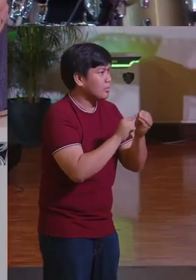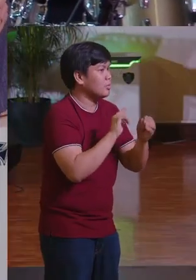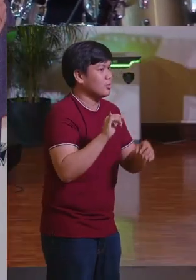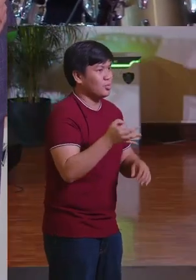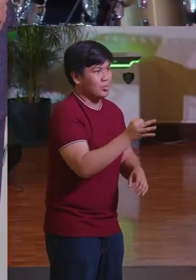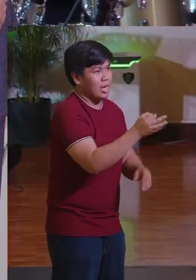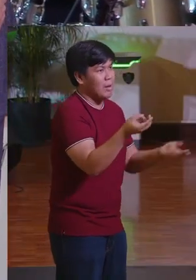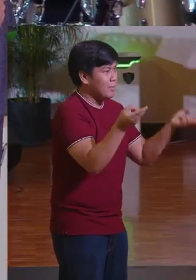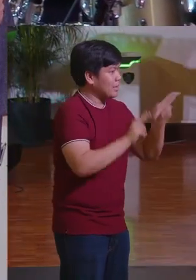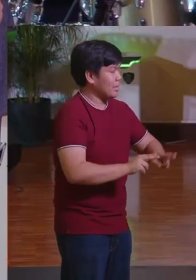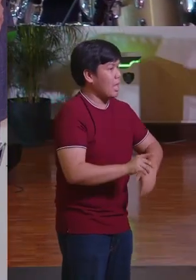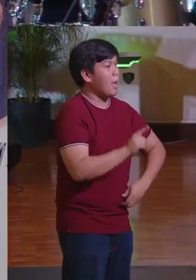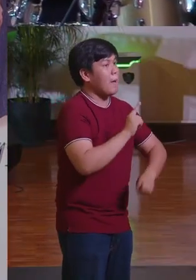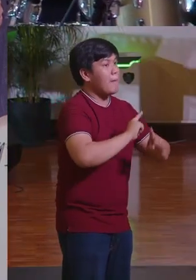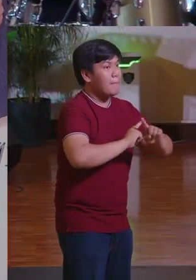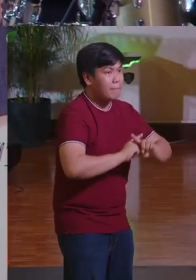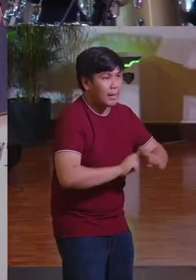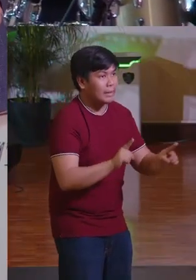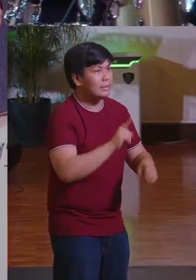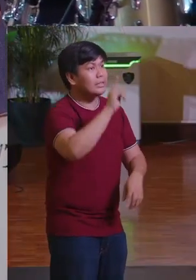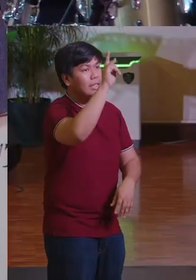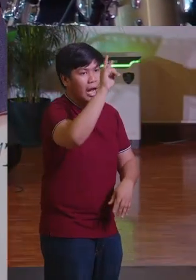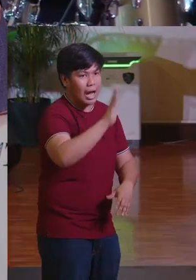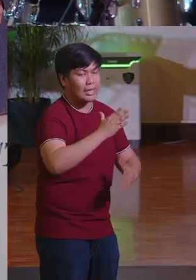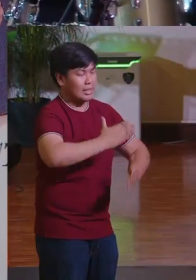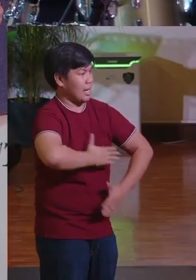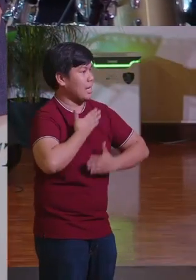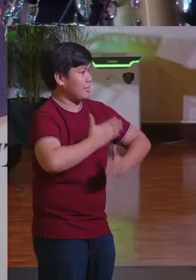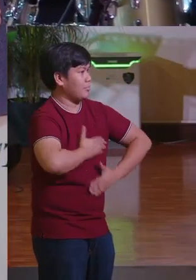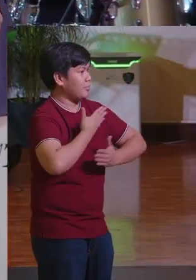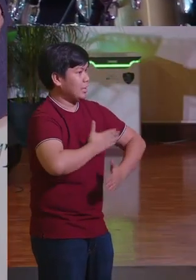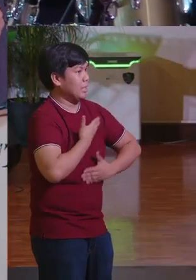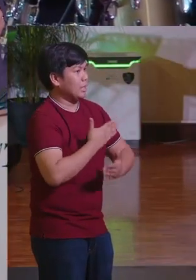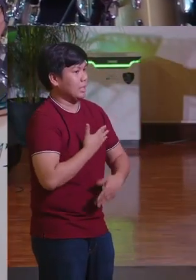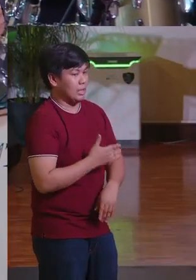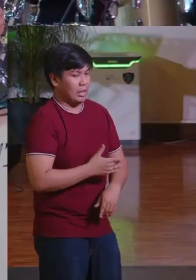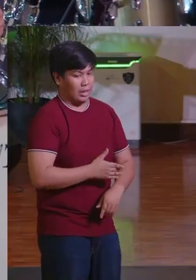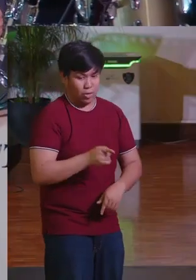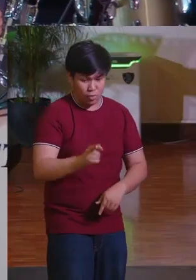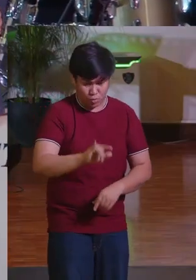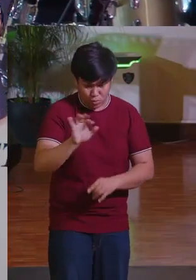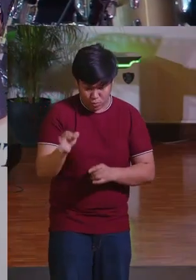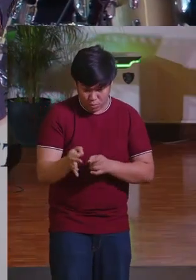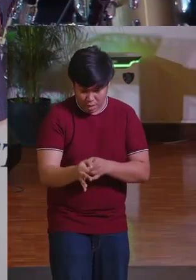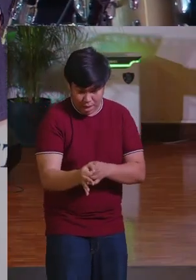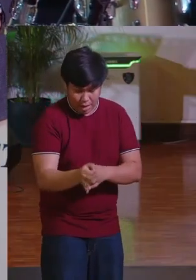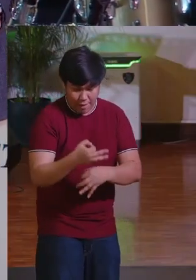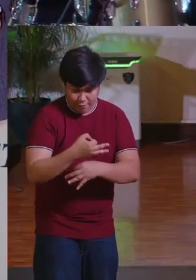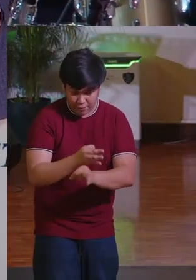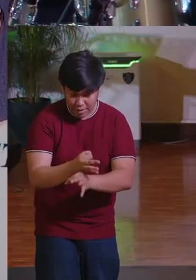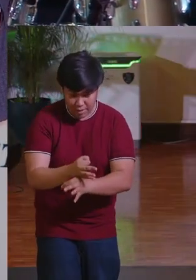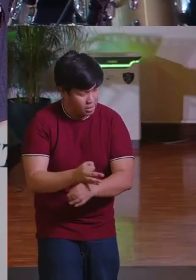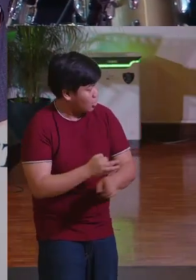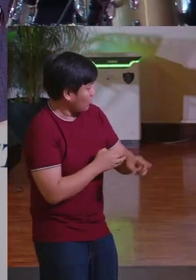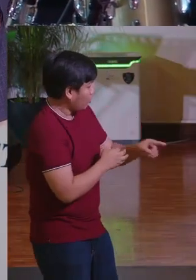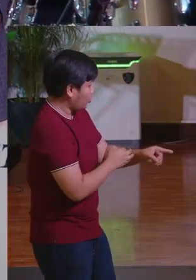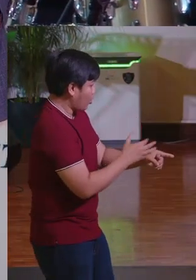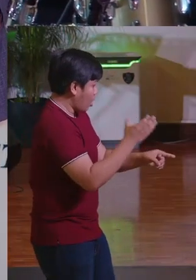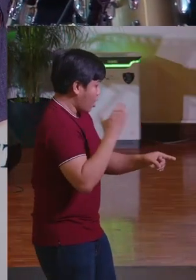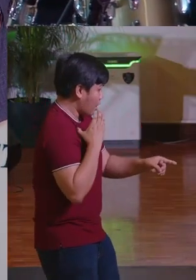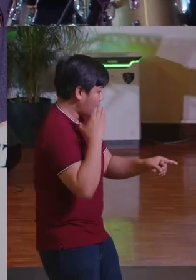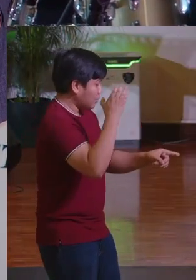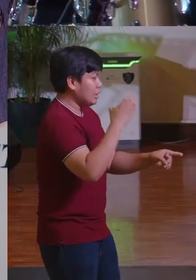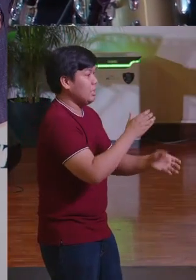ay nagagalak na sila ay mabigyan ng pagkakataon upang magkaroon din po ng takot